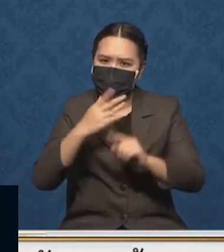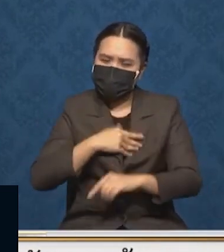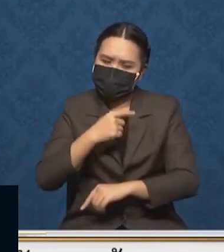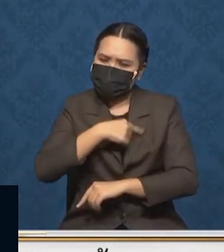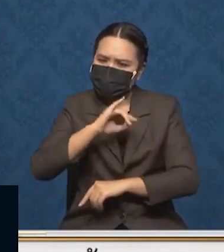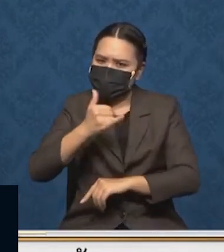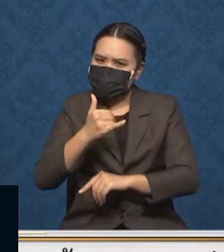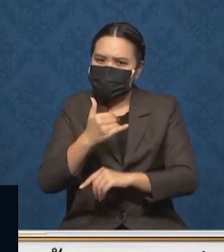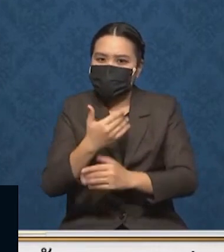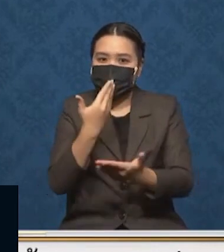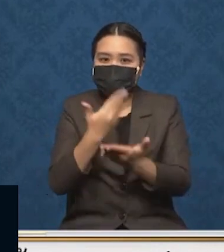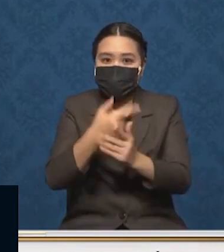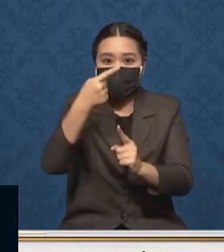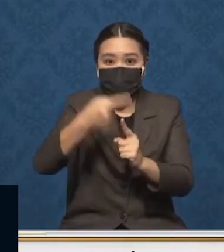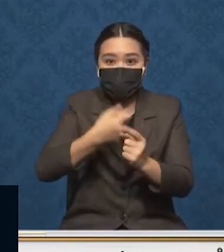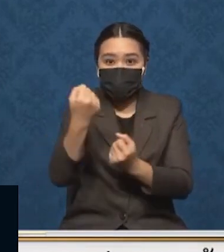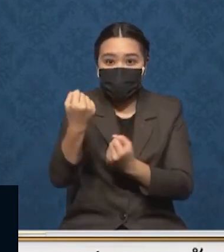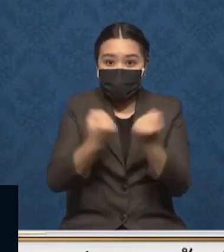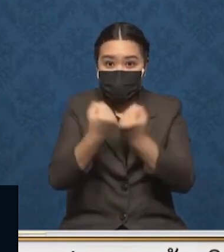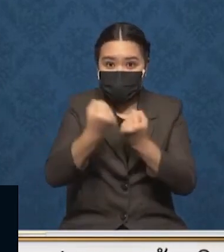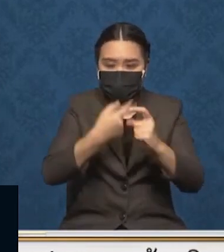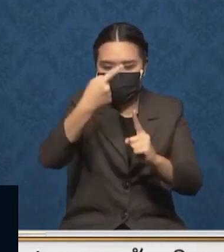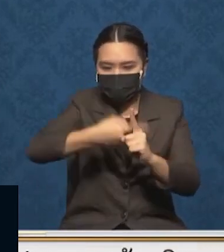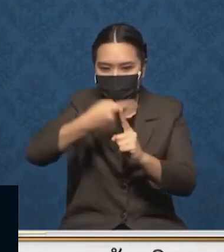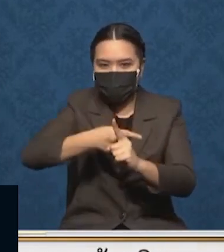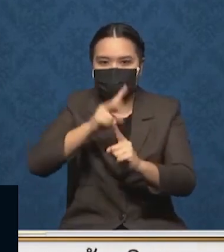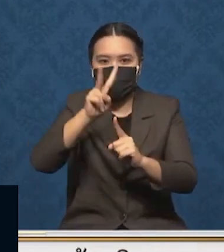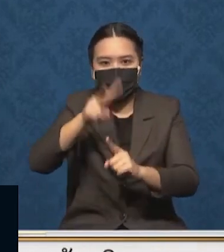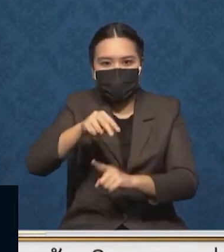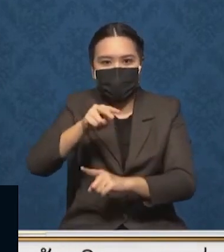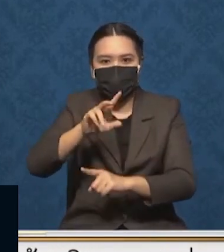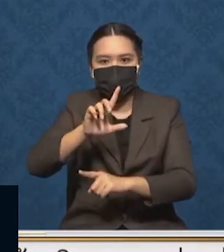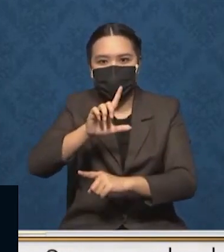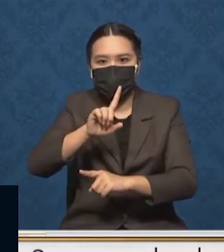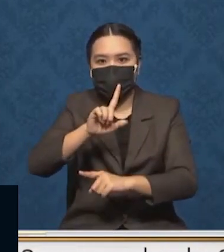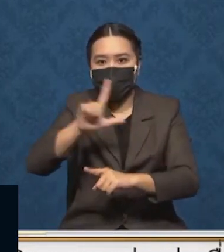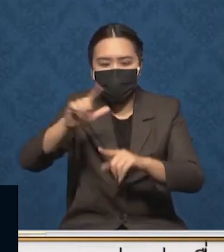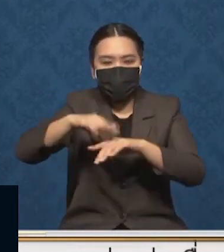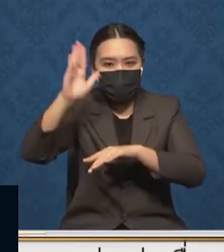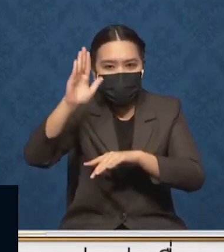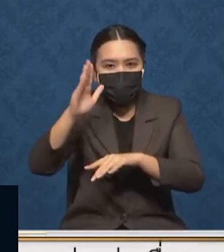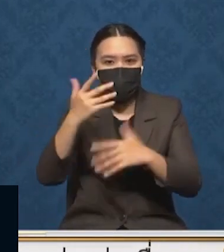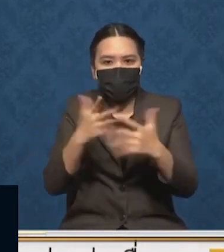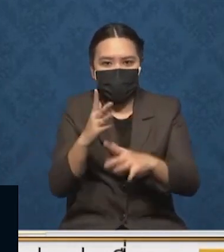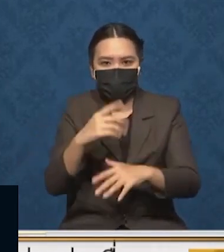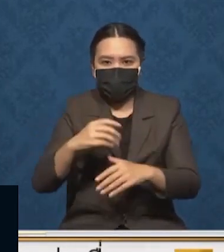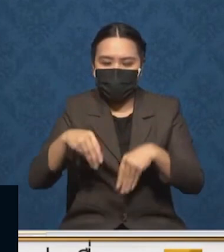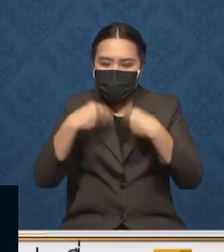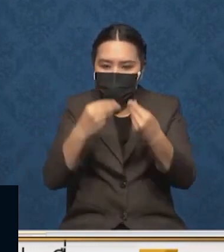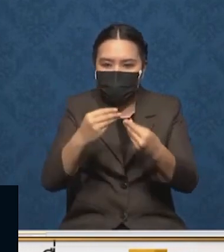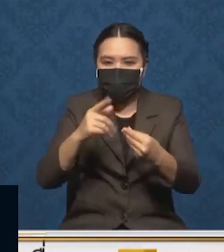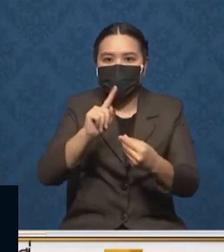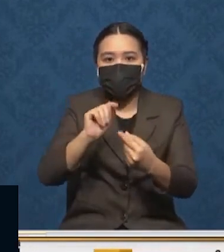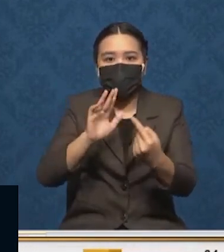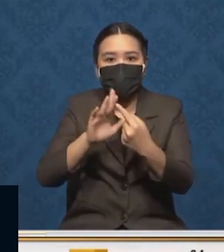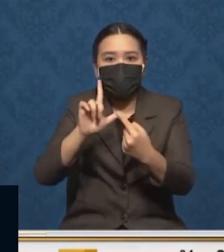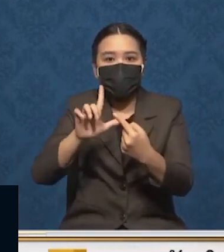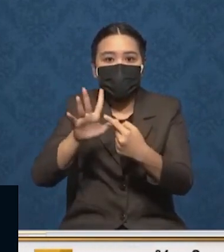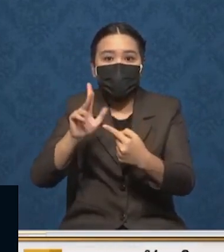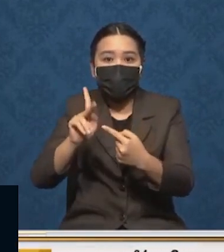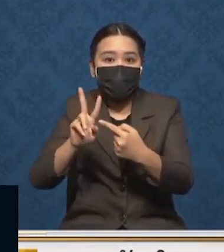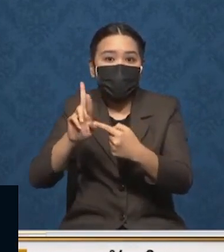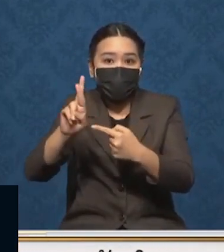ารถประจำตำแหน่ง200กว่าล้านบาทเขาให้กับตุลาการหรือผู้พิพากษาระดับใด